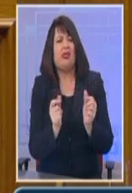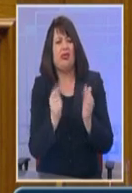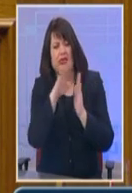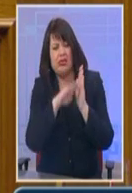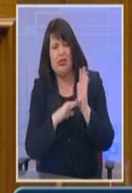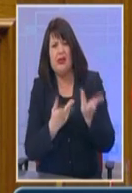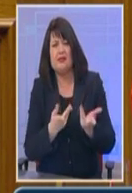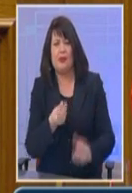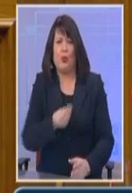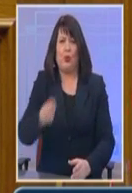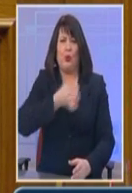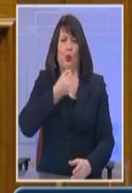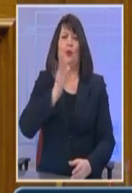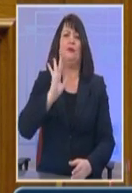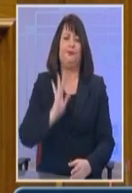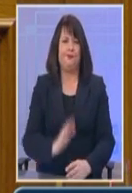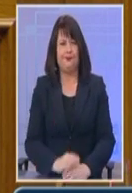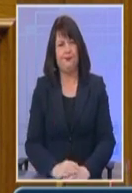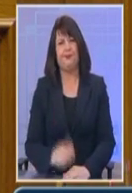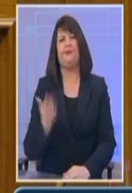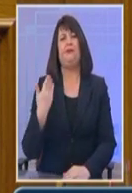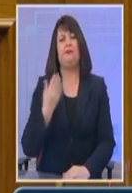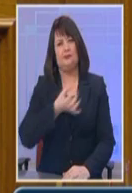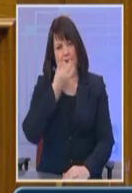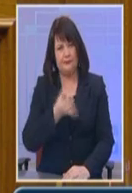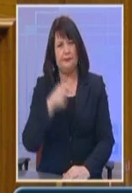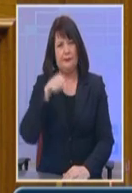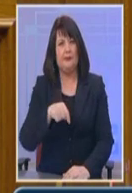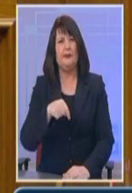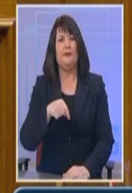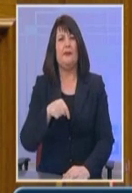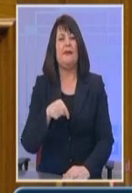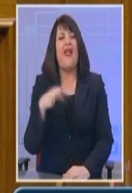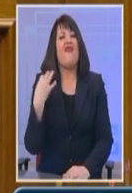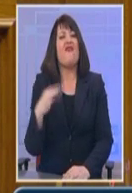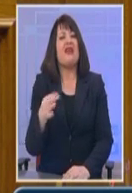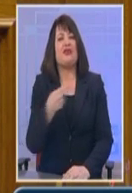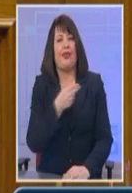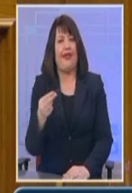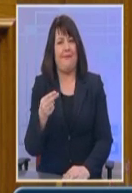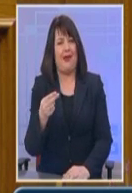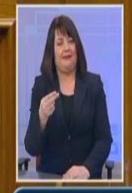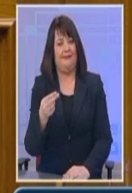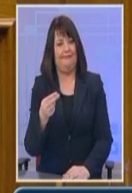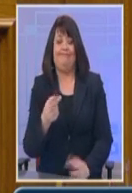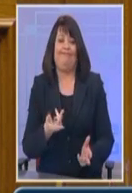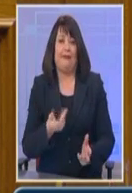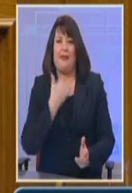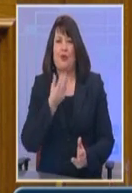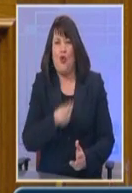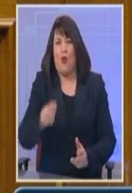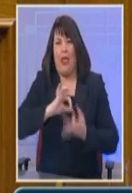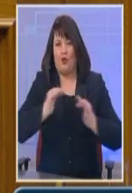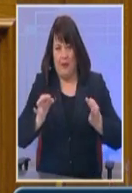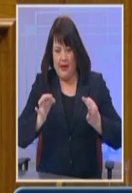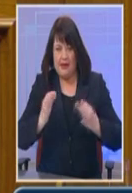Δεν θα πω περισσότερα, γιατί και την προηγούμενη φορά είπα ότι το ζήτημα είναι πάρα πολύ λεπτό. Σας θυμίζω όμως τι